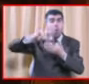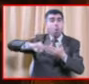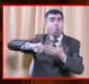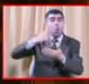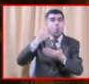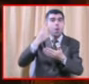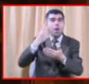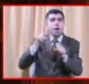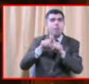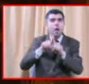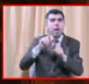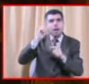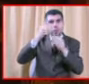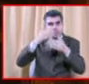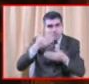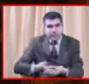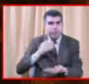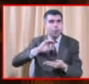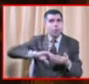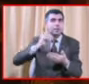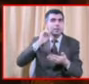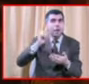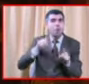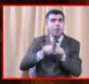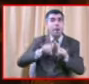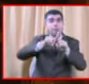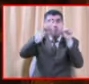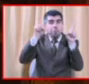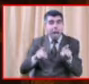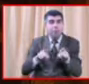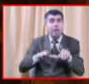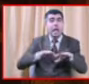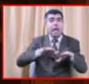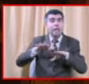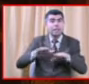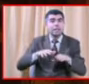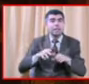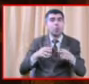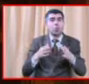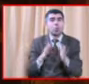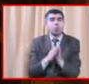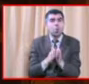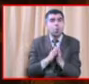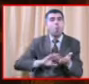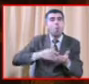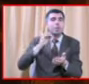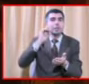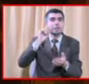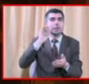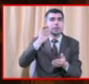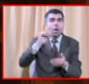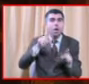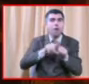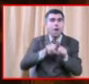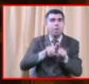نون، هذه هي باب الصحراء وباب سوس. هذه المنطقة لا تستحق أن تعامل من طرفكم على أنها